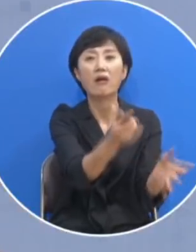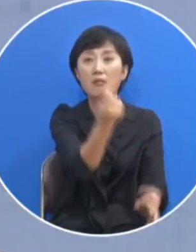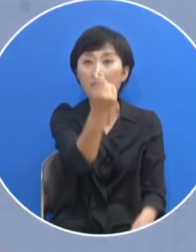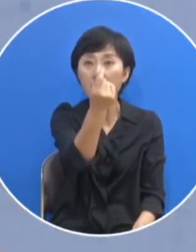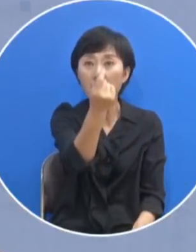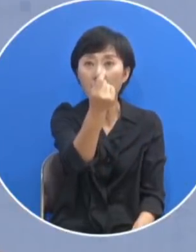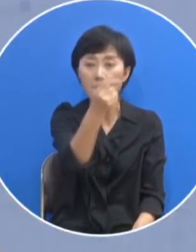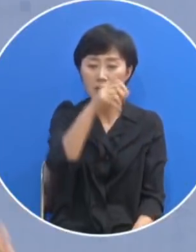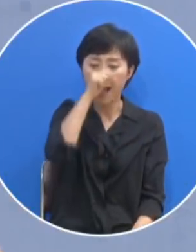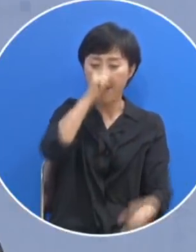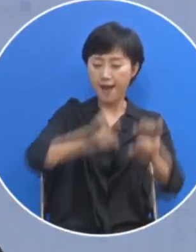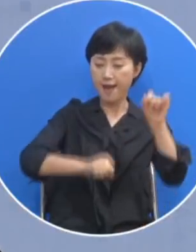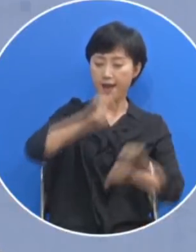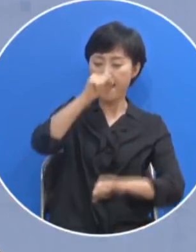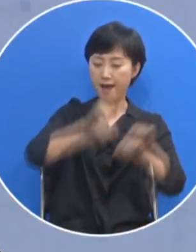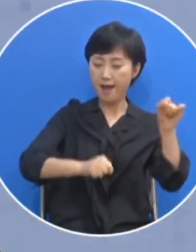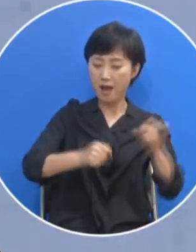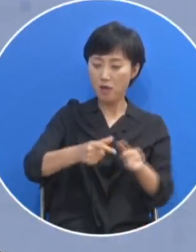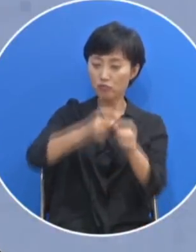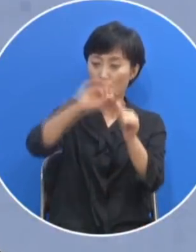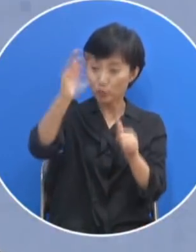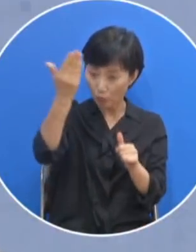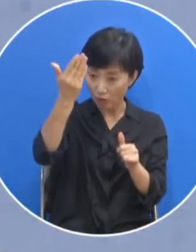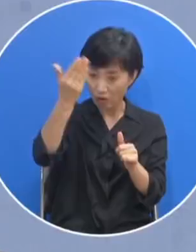이러고 원버너 올 거 맞잖아요